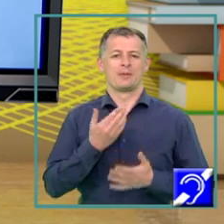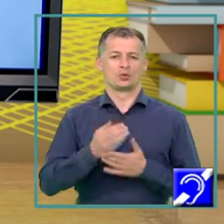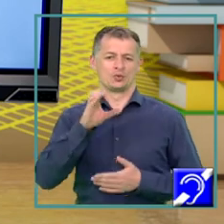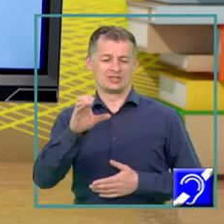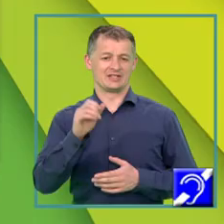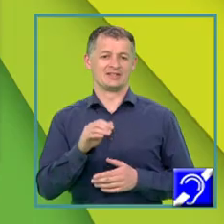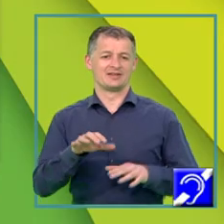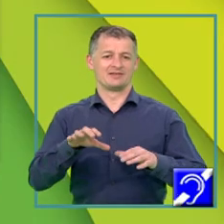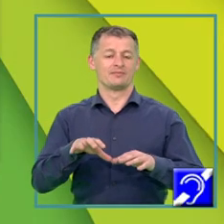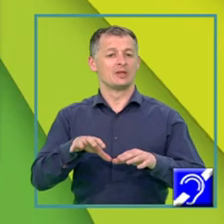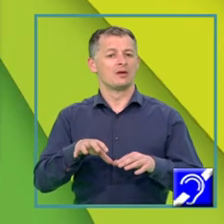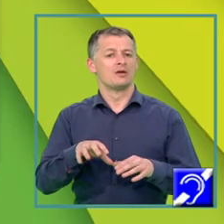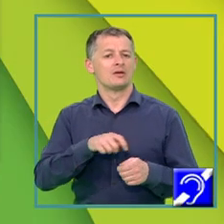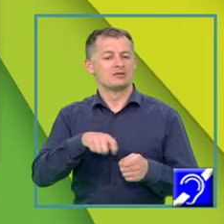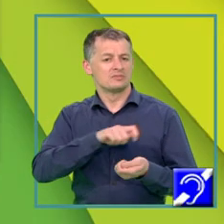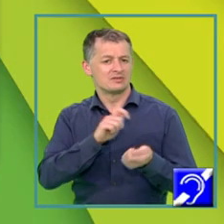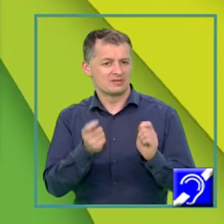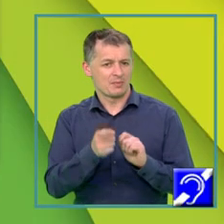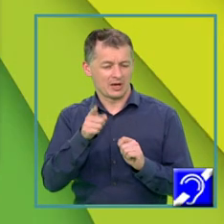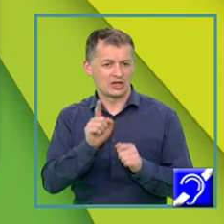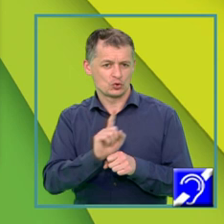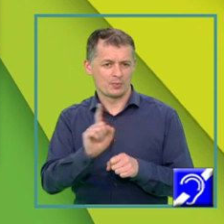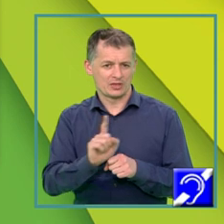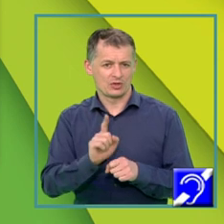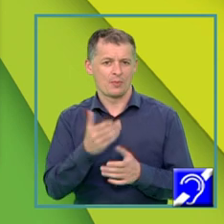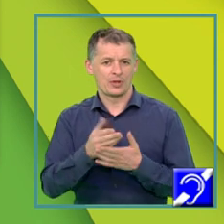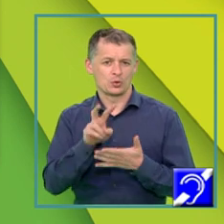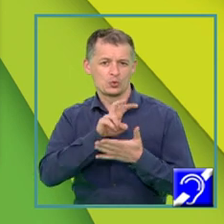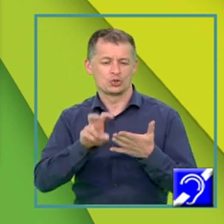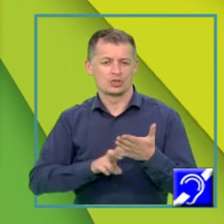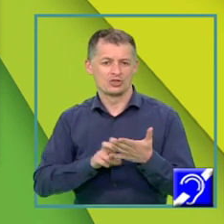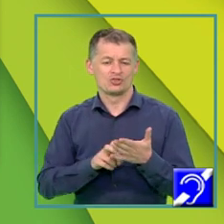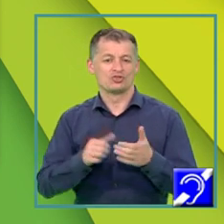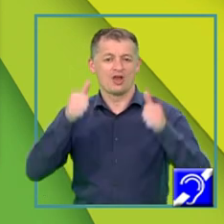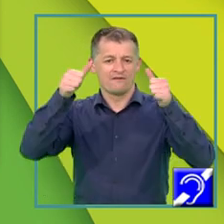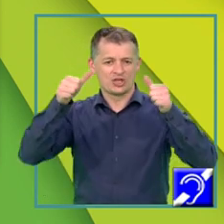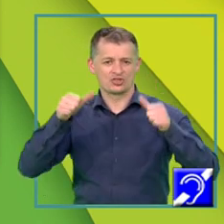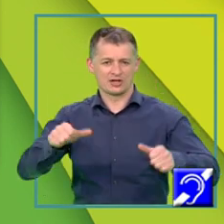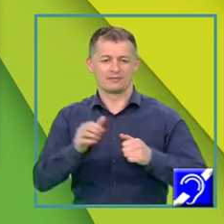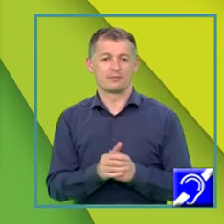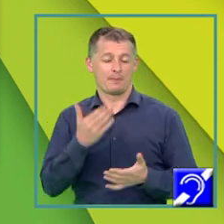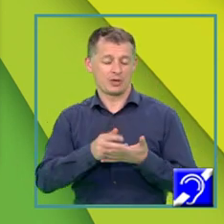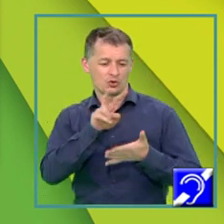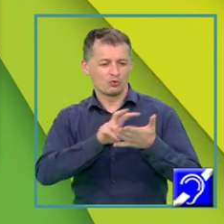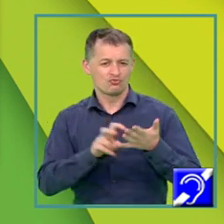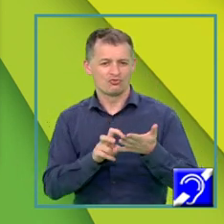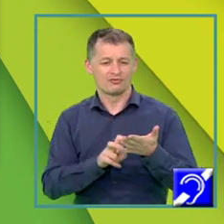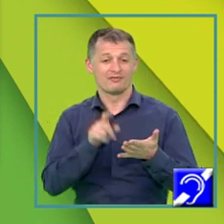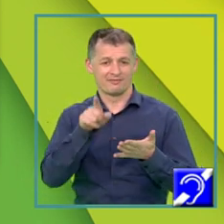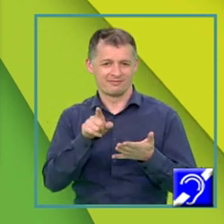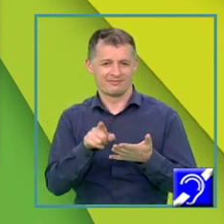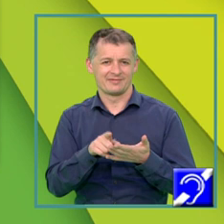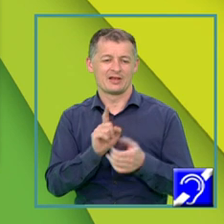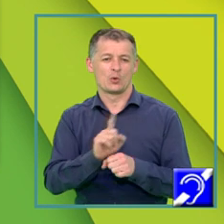este adaptarea instrumentelor funcțiilor predefinite pentru citire și afișare pentru citirea de la dispozitivul